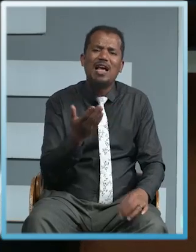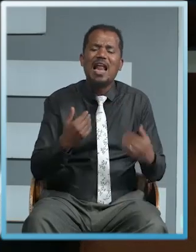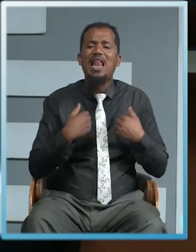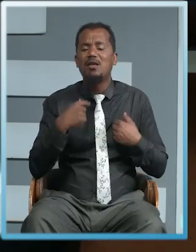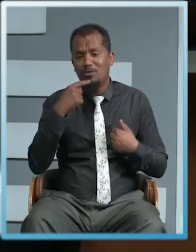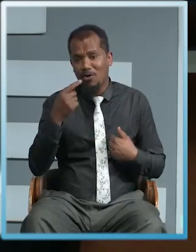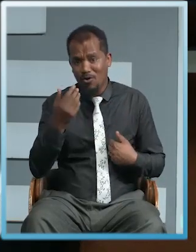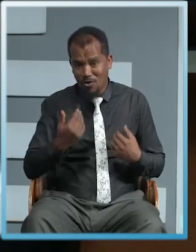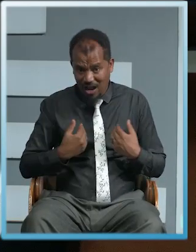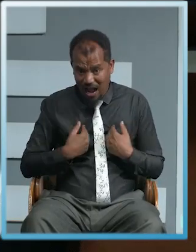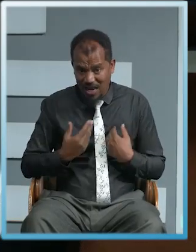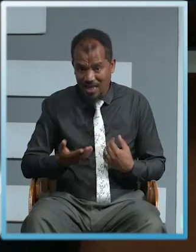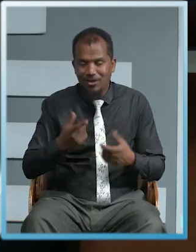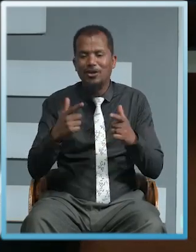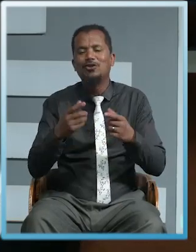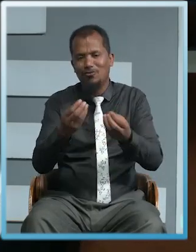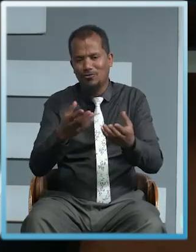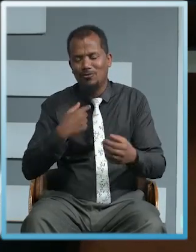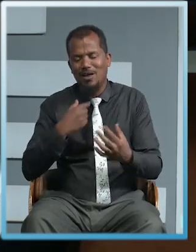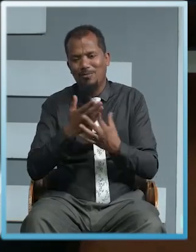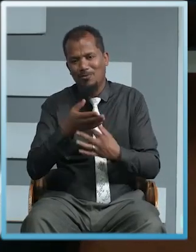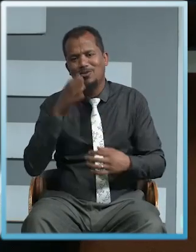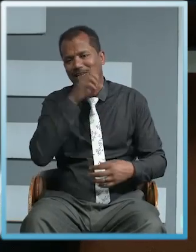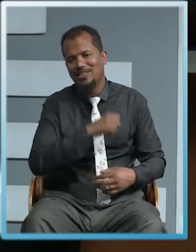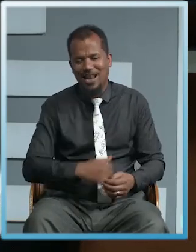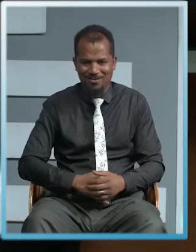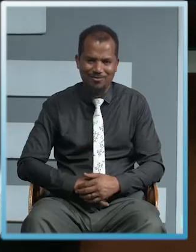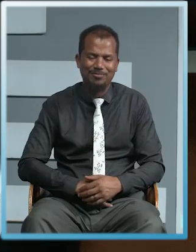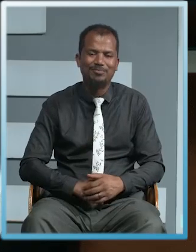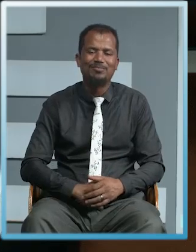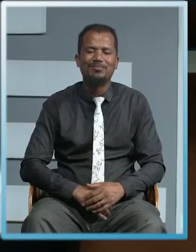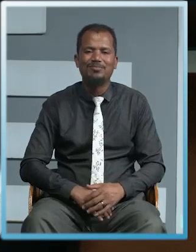አለ ብለው ሚሉት ነገር ካለ እድሉን ልስጦት በእኔ በኩል ጨርሻለሁ